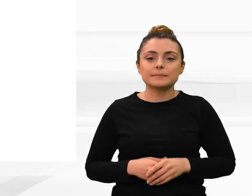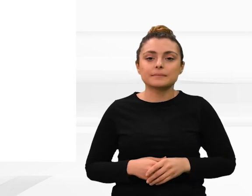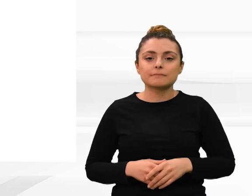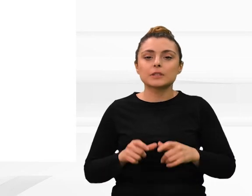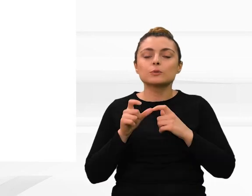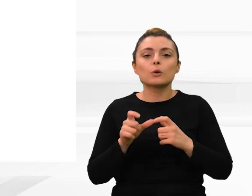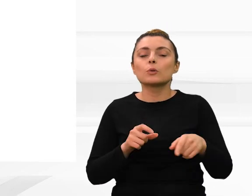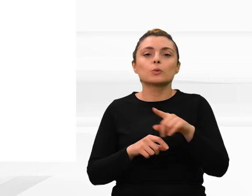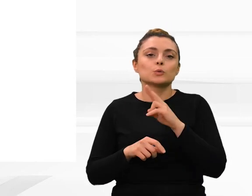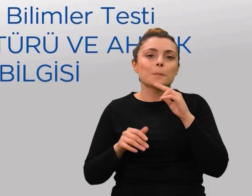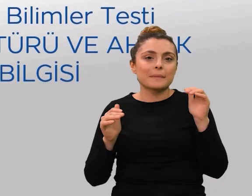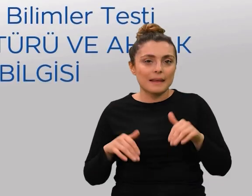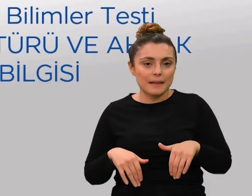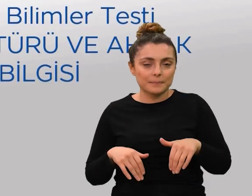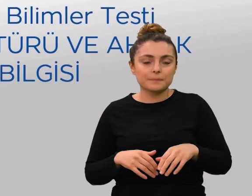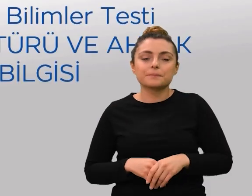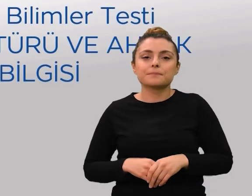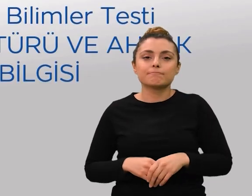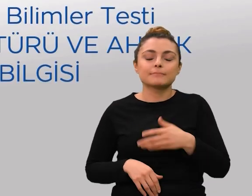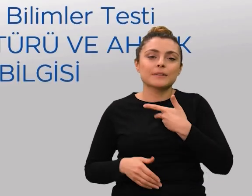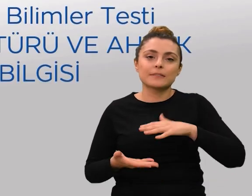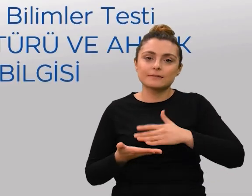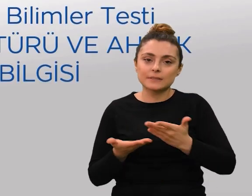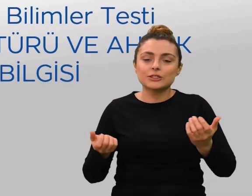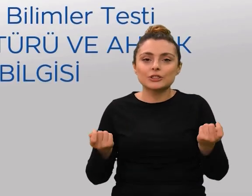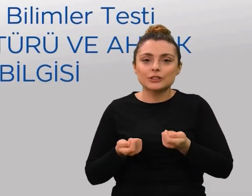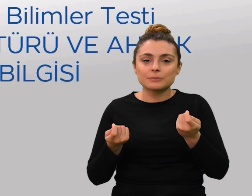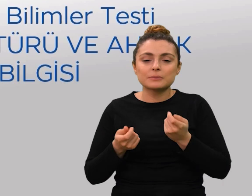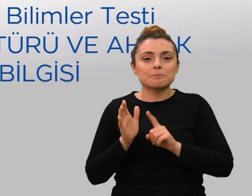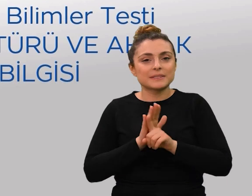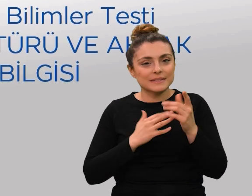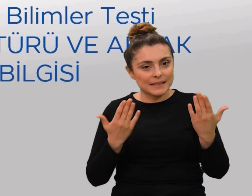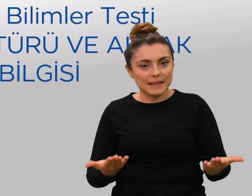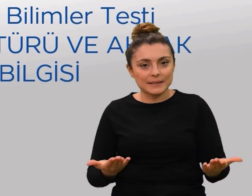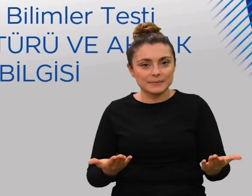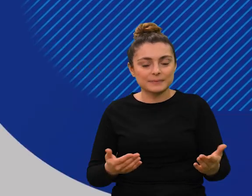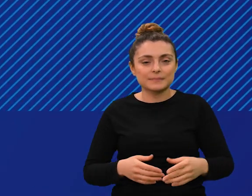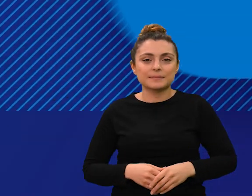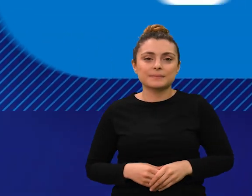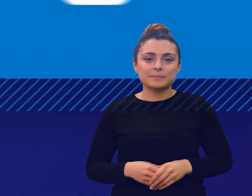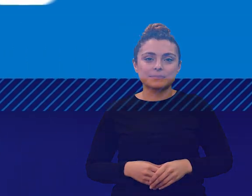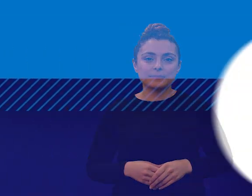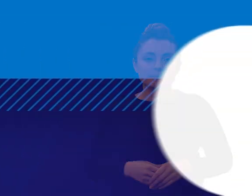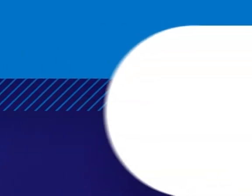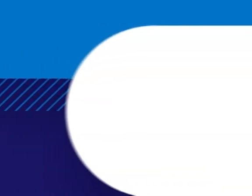sorularımızın sonuna gel Merhaba sevgili öğrenciler çalışmalarınızda başarılar dileriz